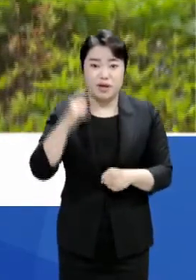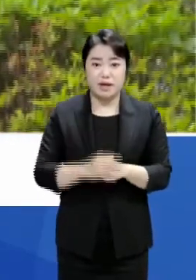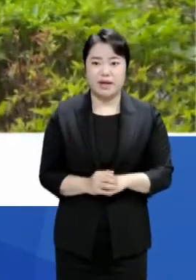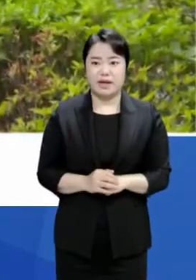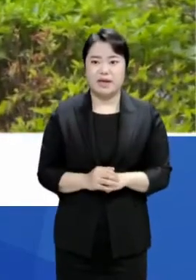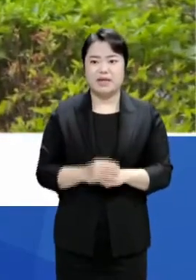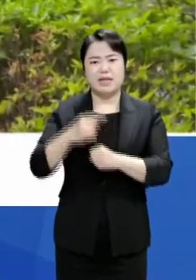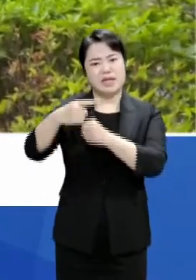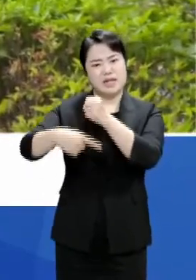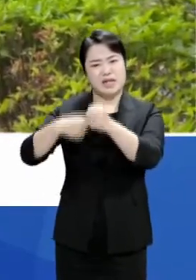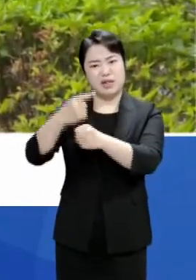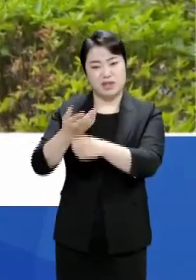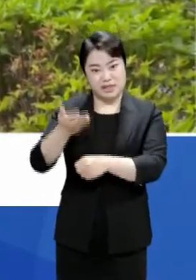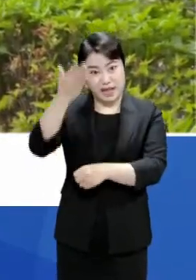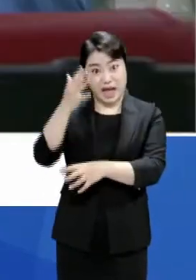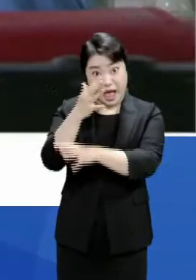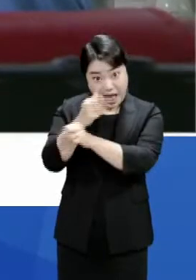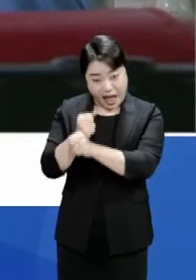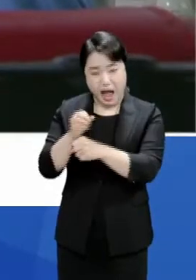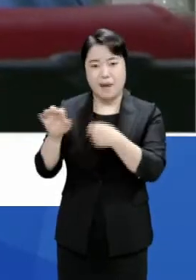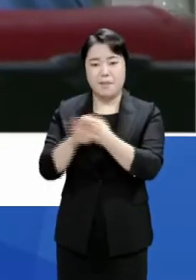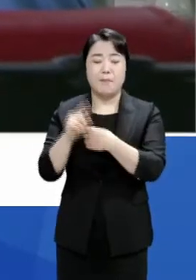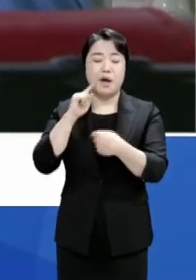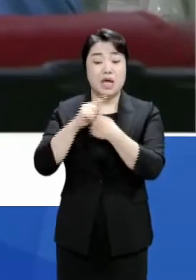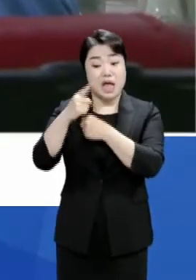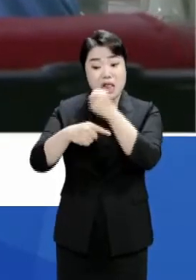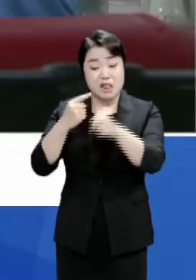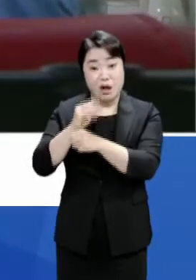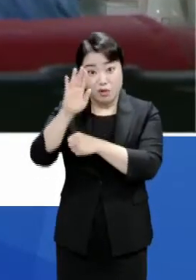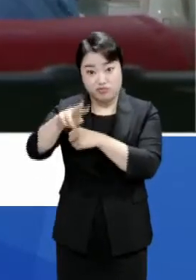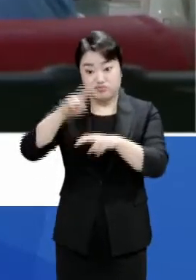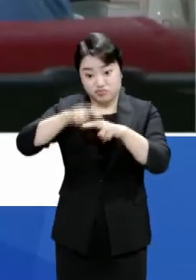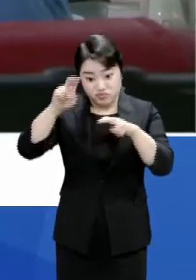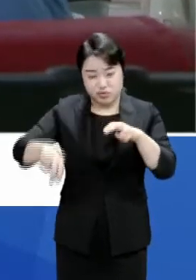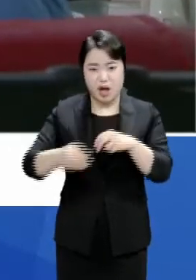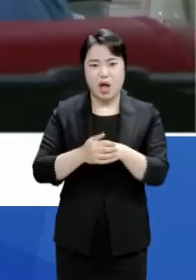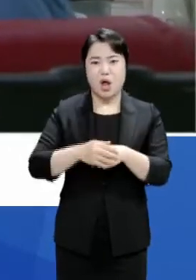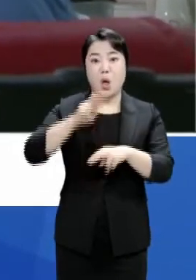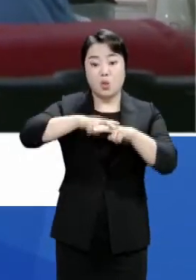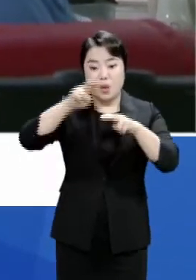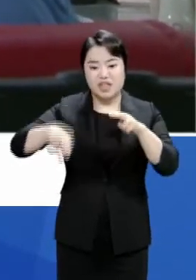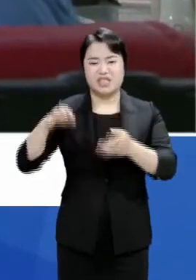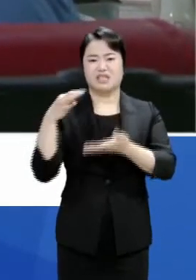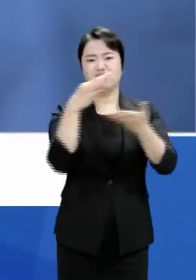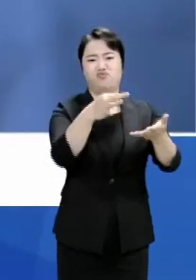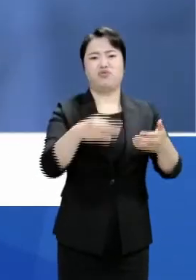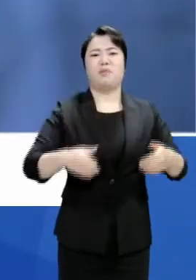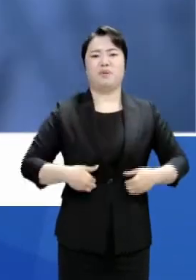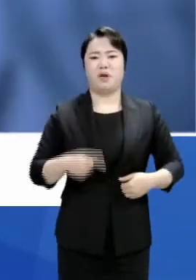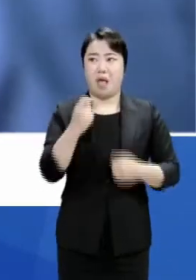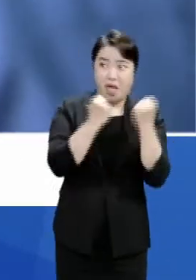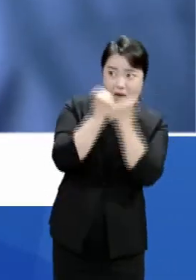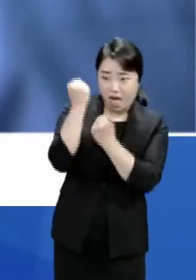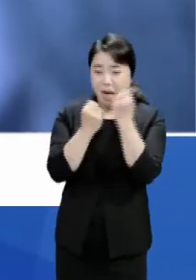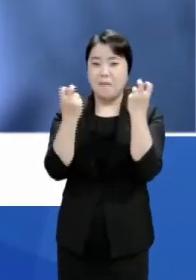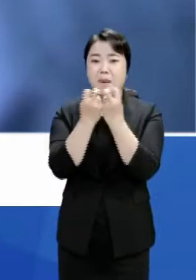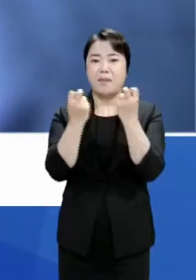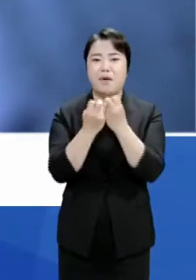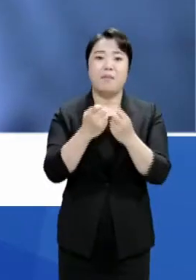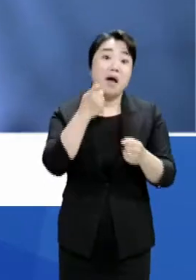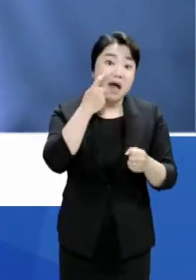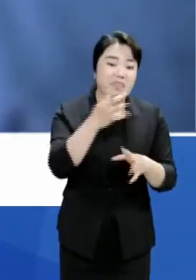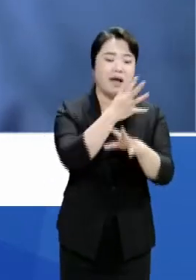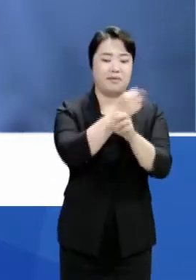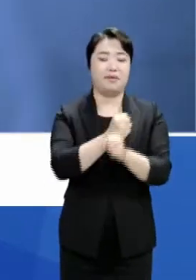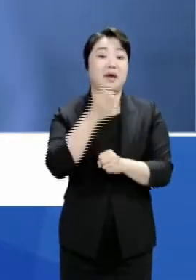사실은 1년 이상의 계약을 하게 되면 퇴직금을 지급하도록 돼 있는데, 요것을 피해 나가기 위한 수단으로 이 초단기